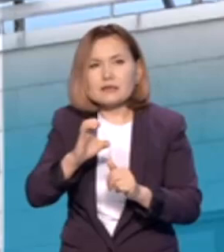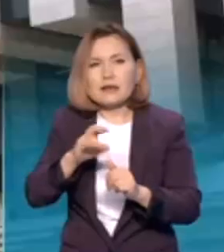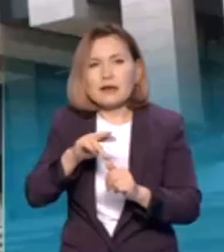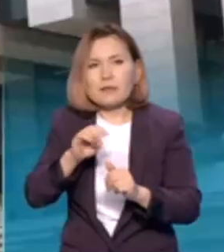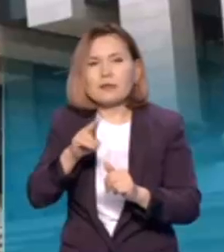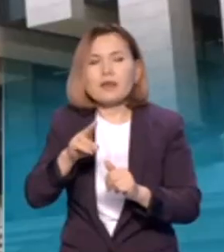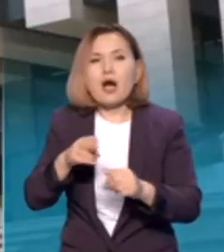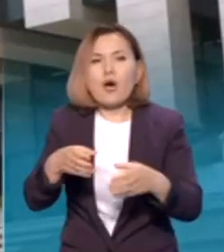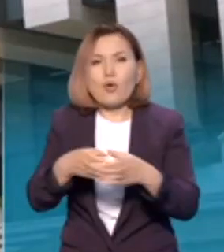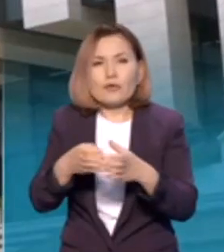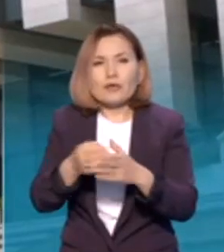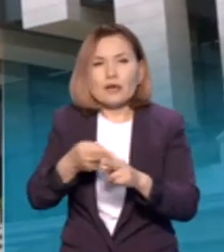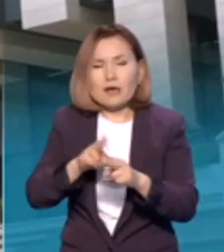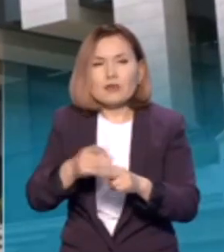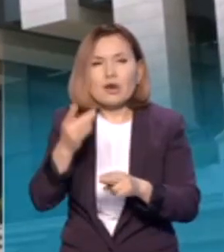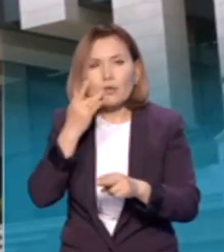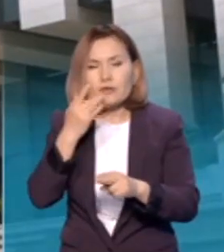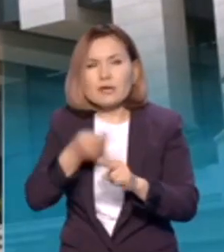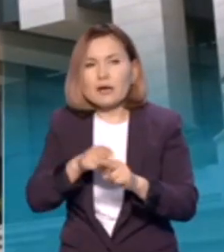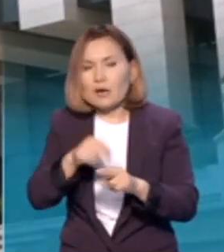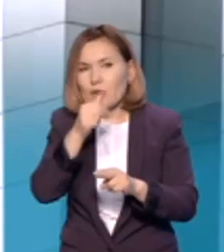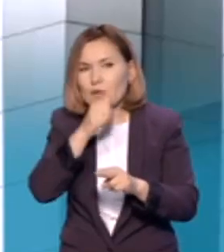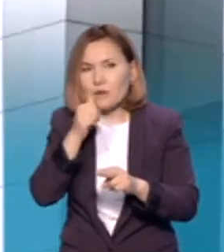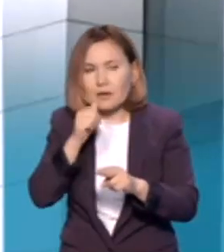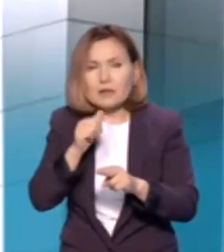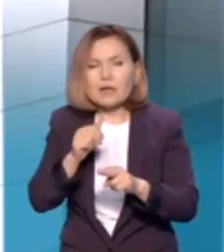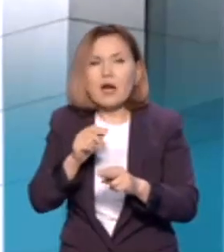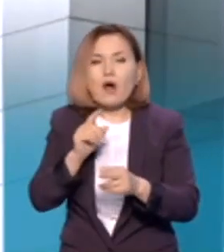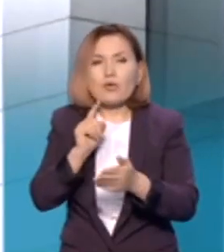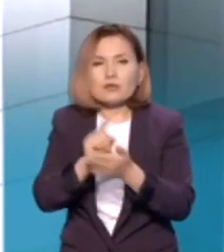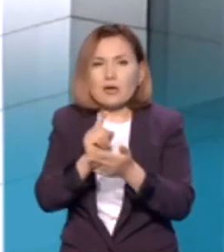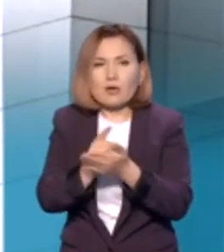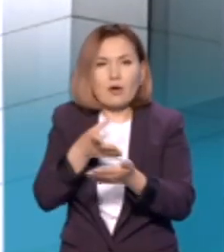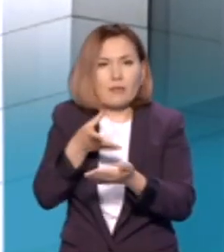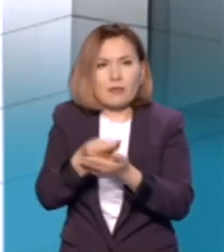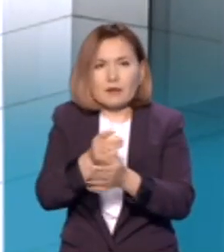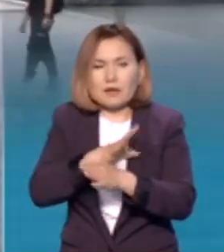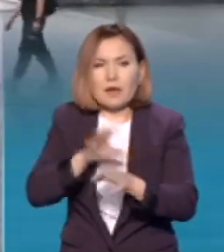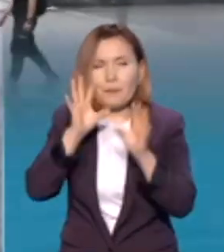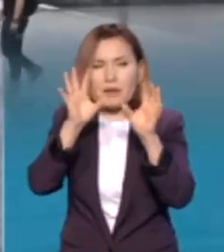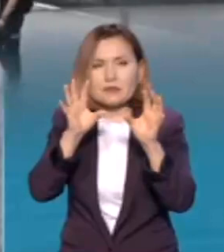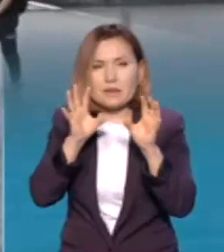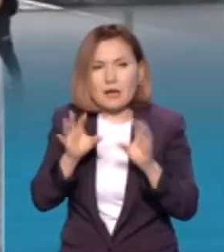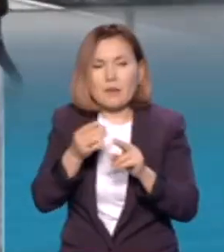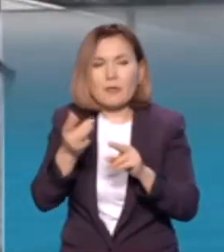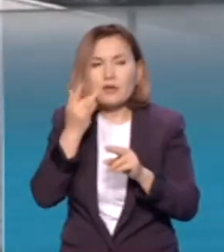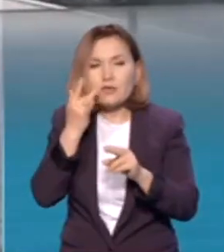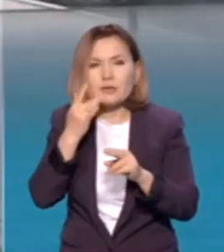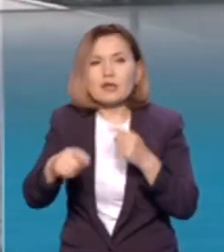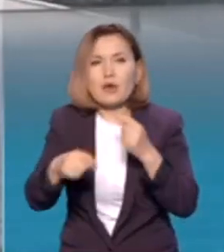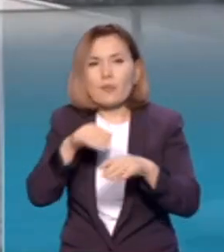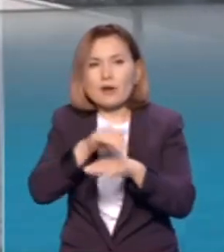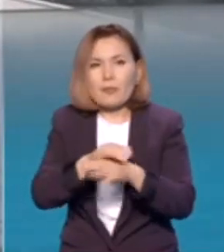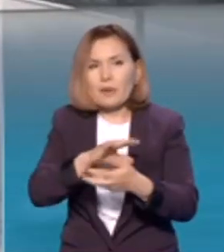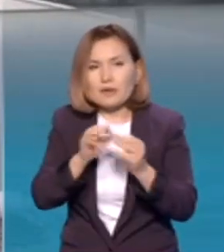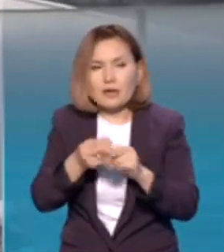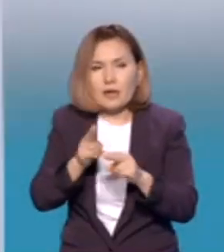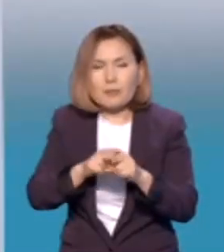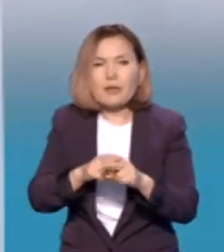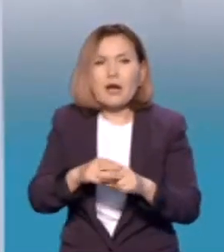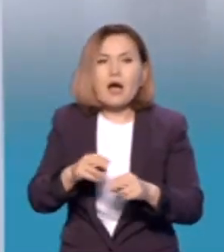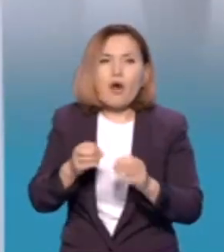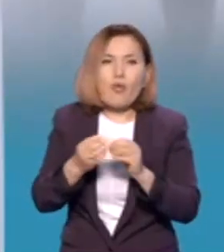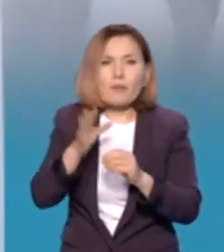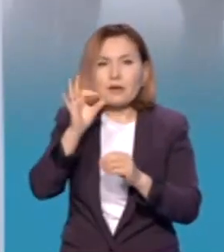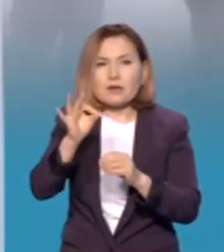бас компаниясына дивиденд төлеп келгені белгілі болды. Салық заңнамасына сәйкес құн өсімінен түскен табыстан дивиденд және